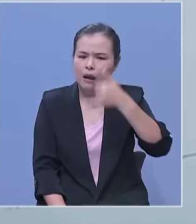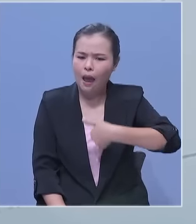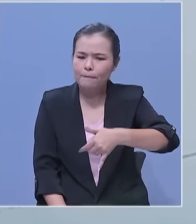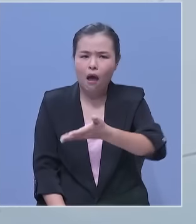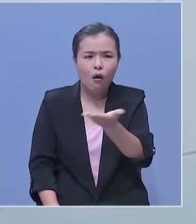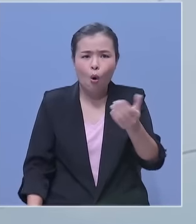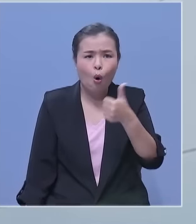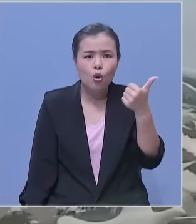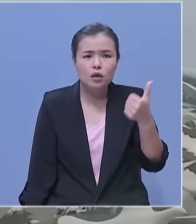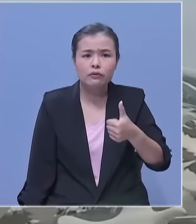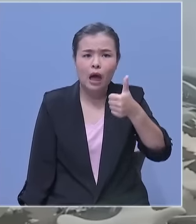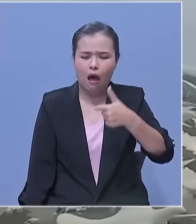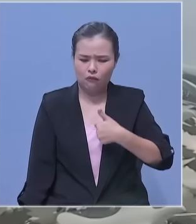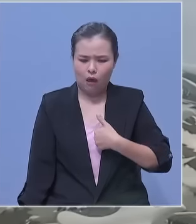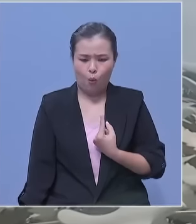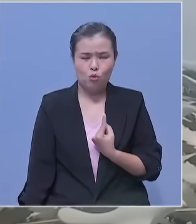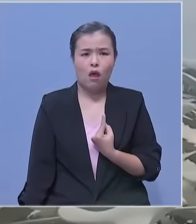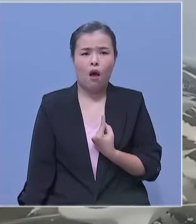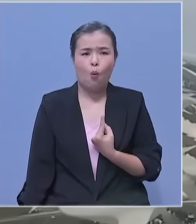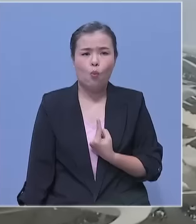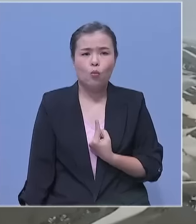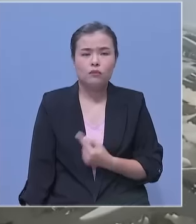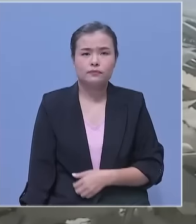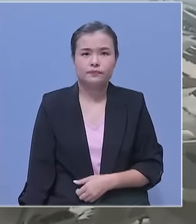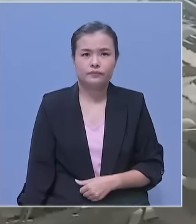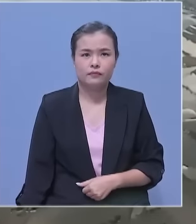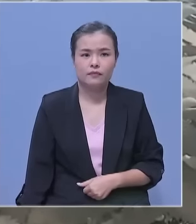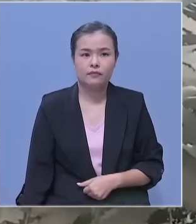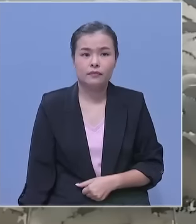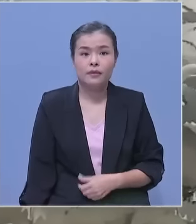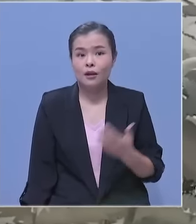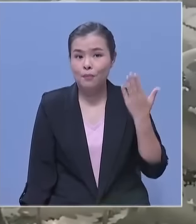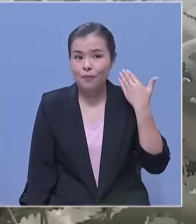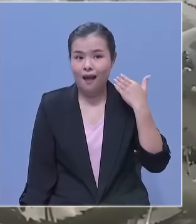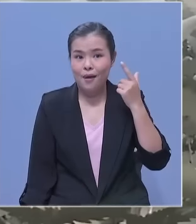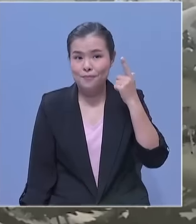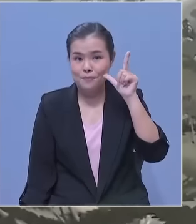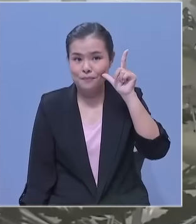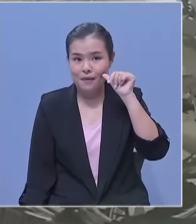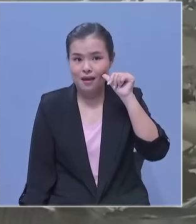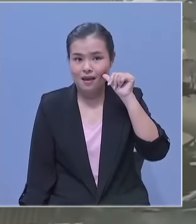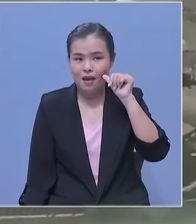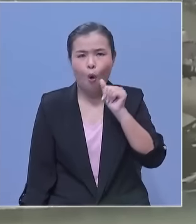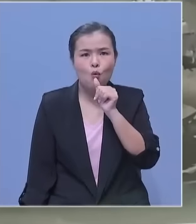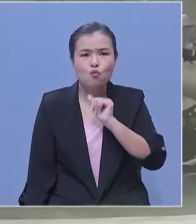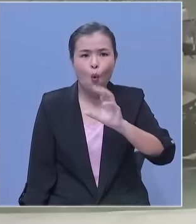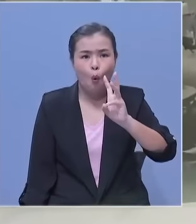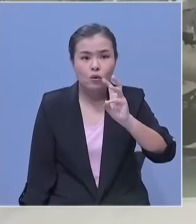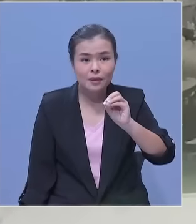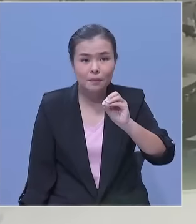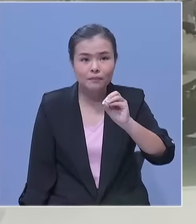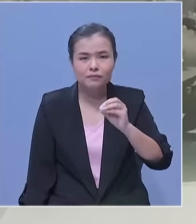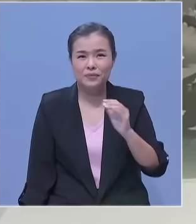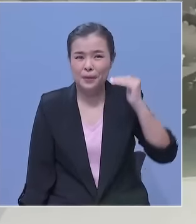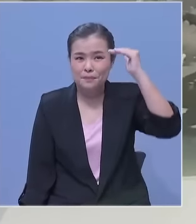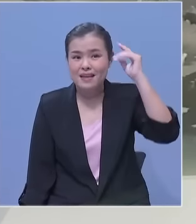ได้อ่ะคือเขาบอกอย่างนี้นะคือวันนั้นอ่ะมากับแม ่ ที่อายุ60กว่าปีแล้วแ